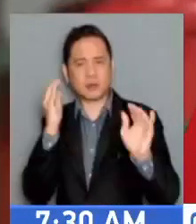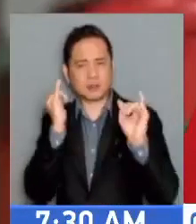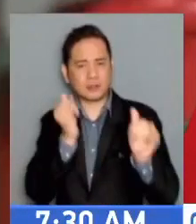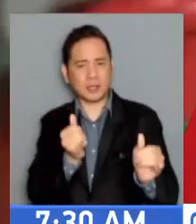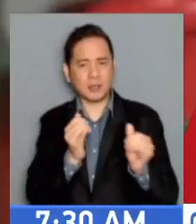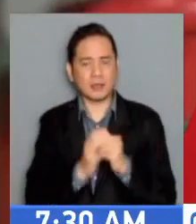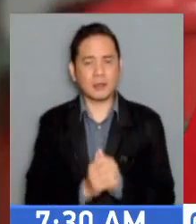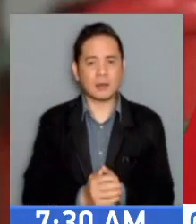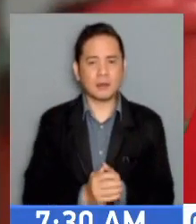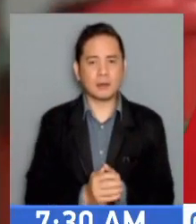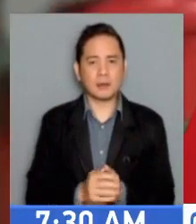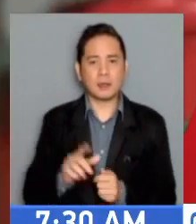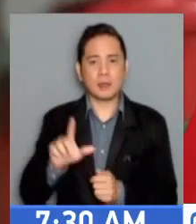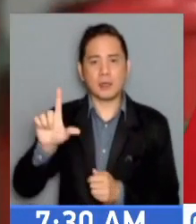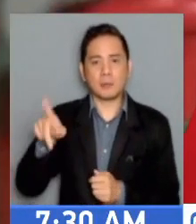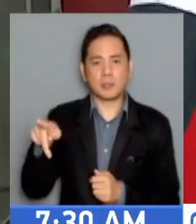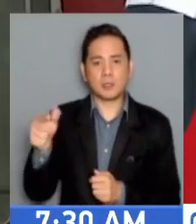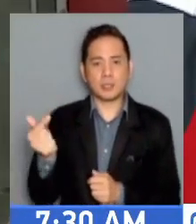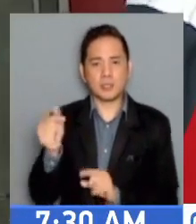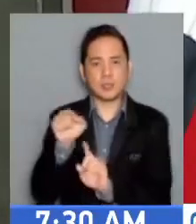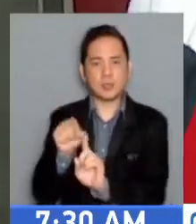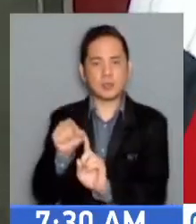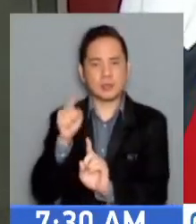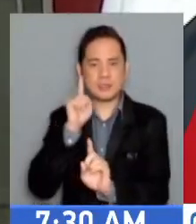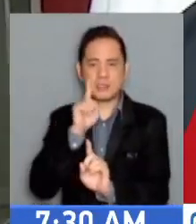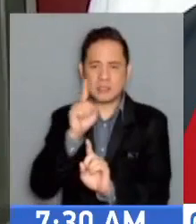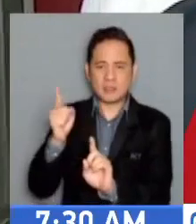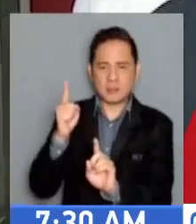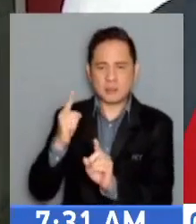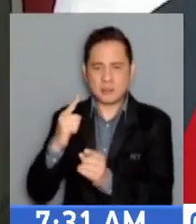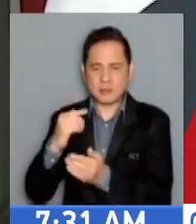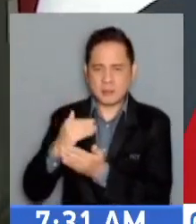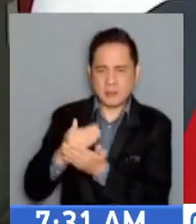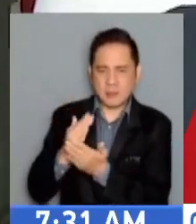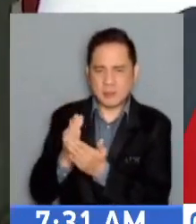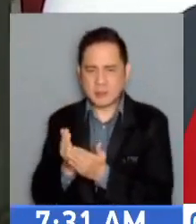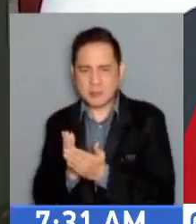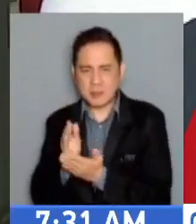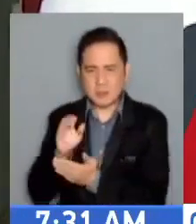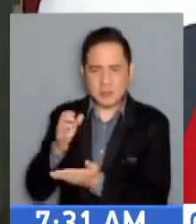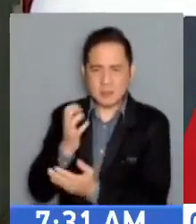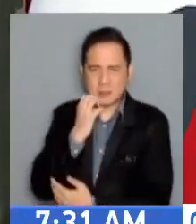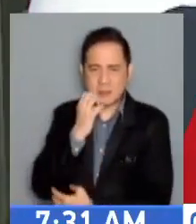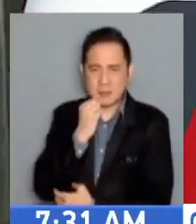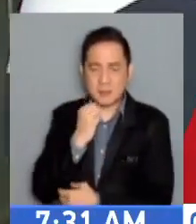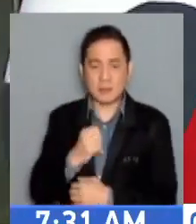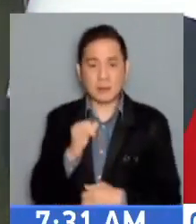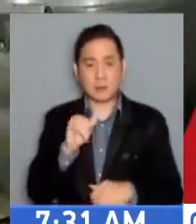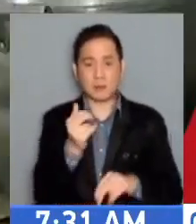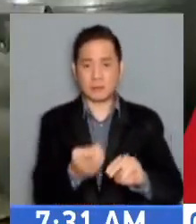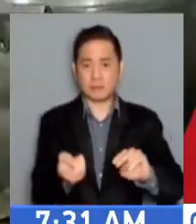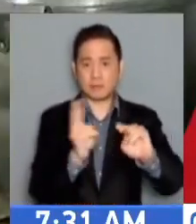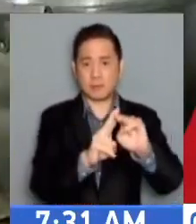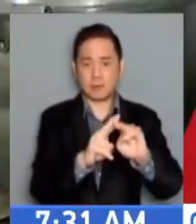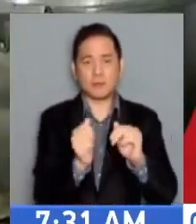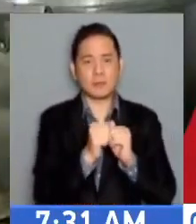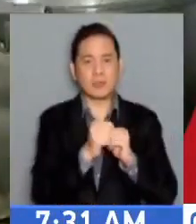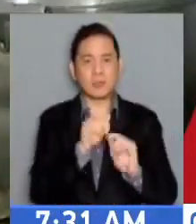sa mga pinaglalaanan nila ng pondo. Oras na tumaas na naman ang presyo nito, dagdag dagok sa kita nila.